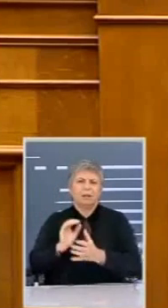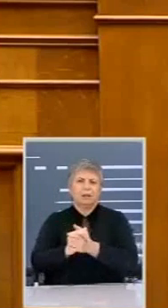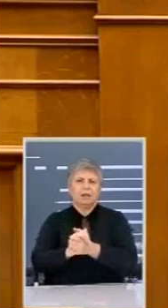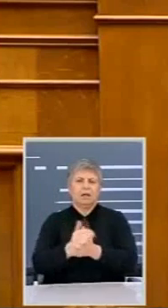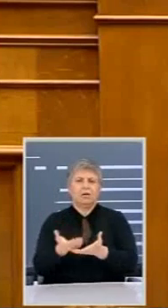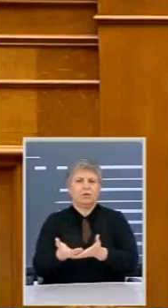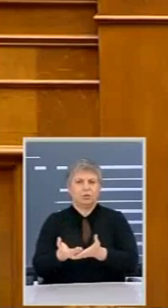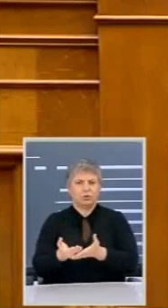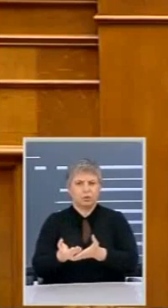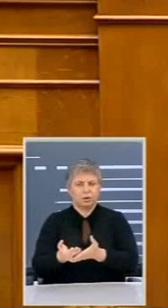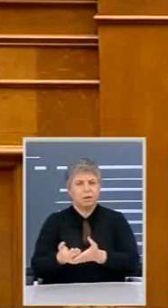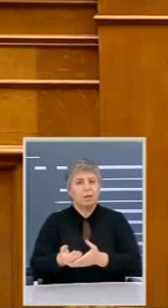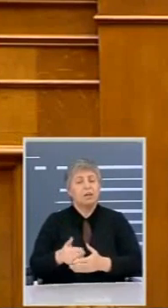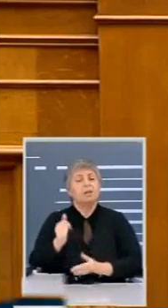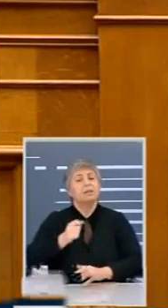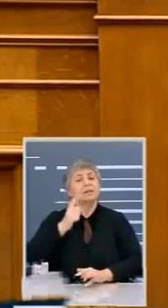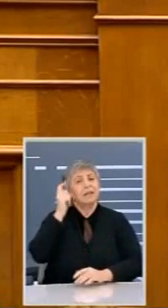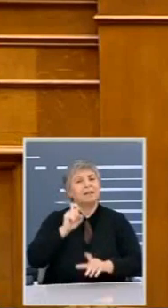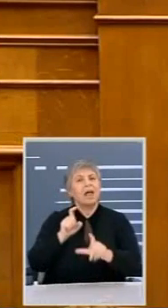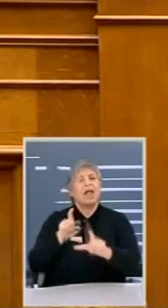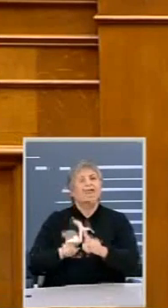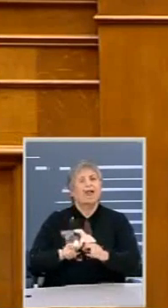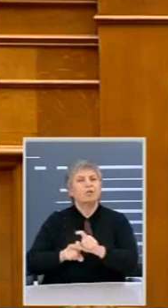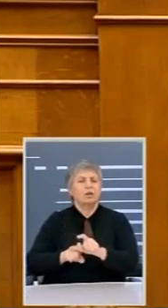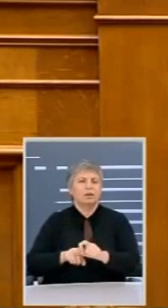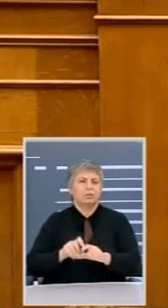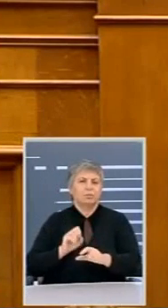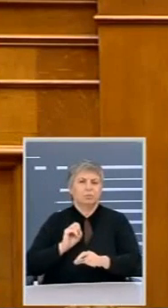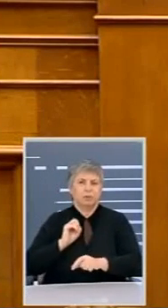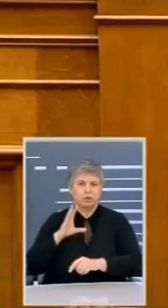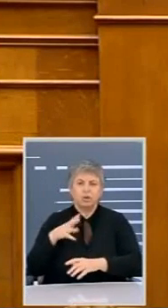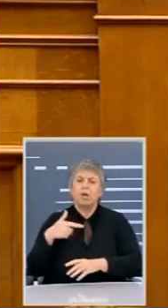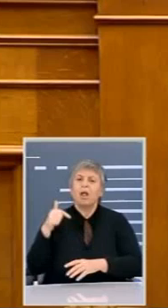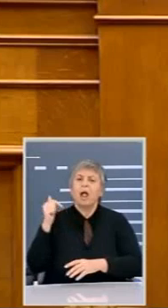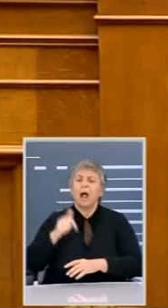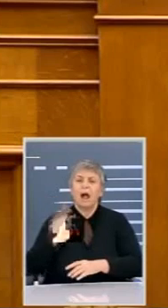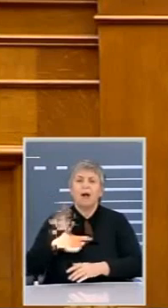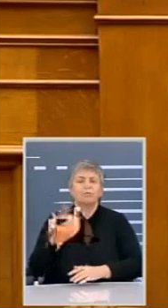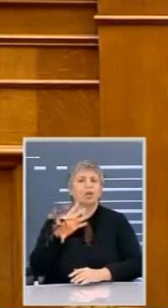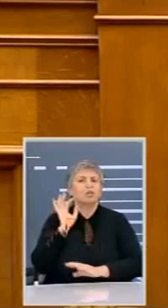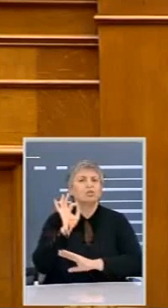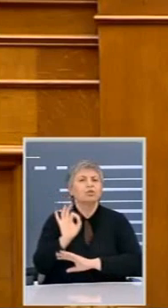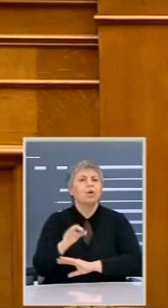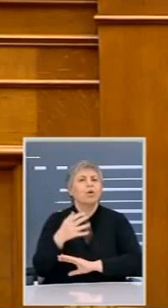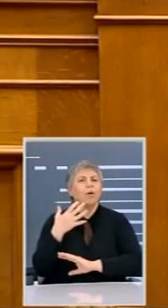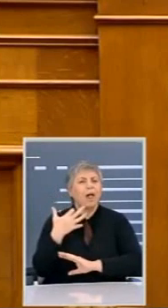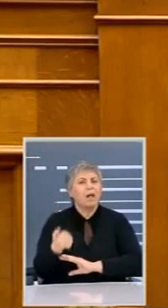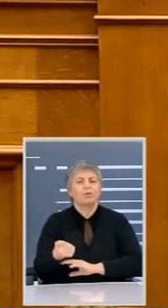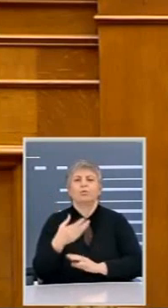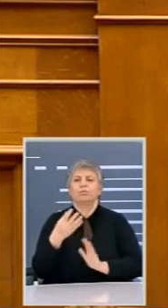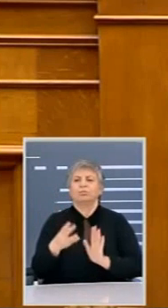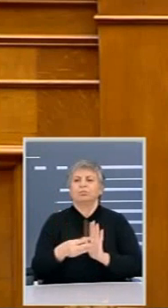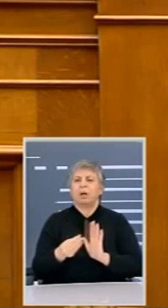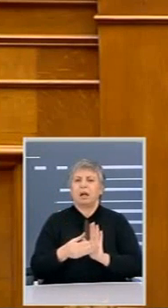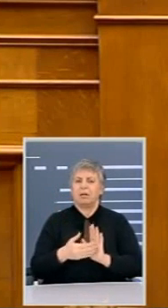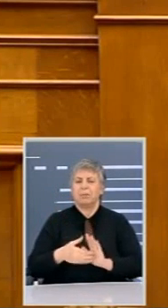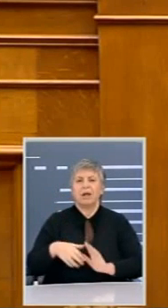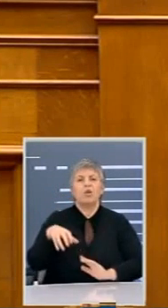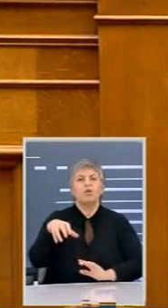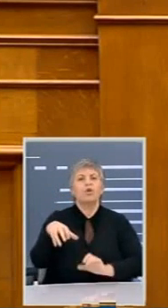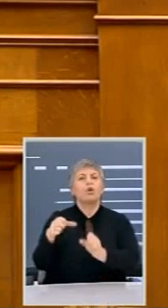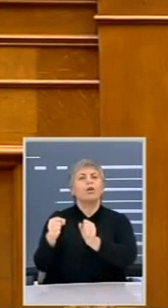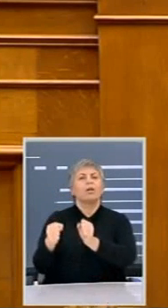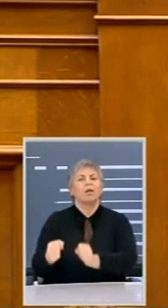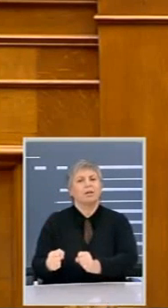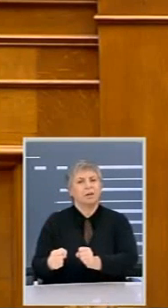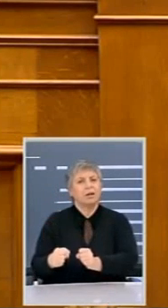offshore εταιρεία λέμε εκείνες τις υπεράκτιες εταιρείες που εξυπηρετούν ένα συγκεκριμένο σκοπό, πάνε σε χώρες που έχουν